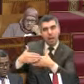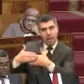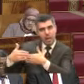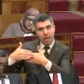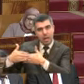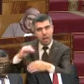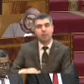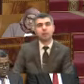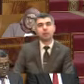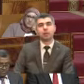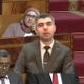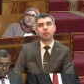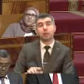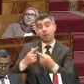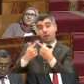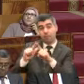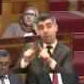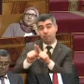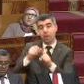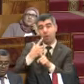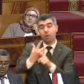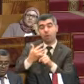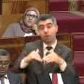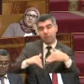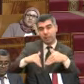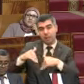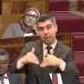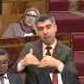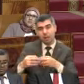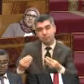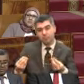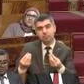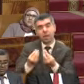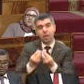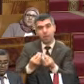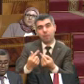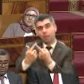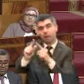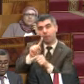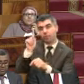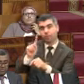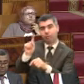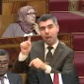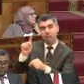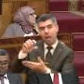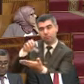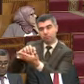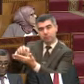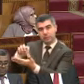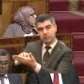بين وإتمام ما تبقى من الطريق الرابطة ما بين بومال مسمرير على يمين